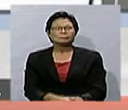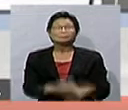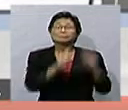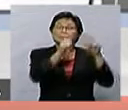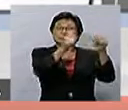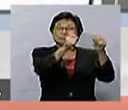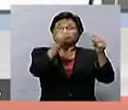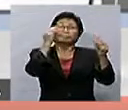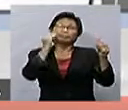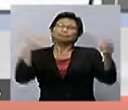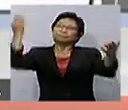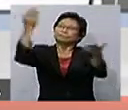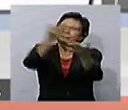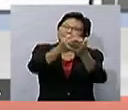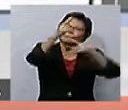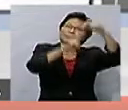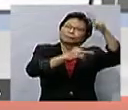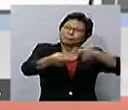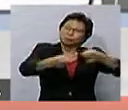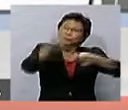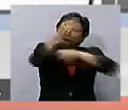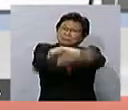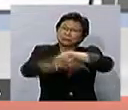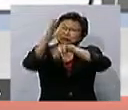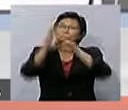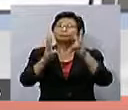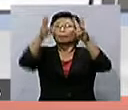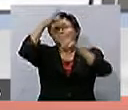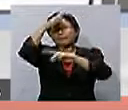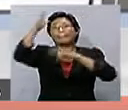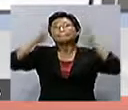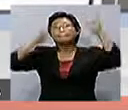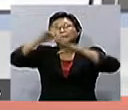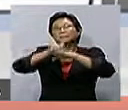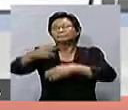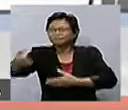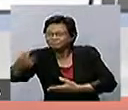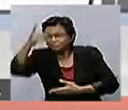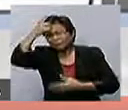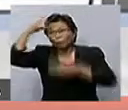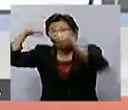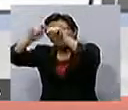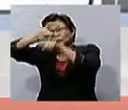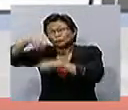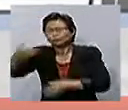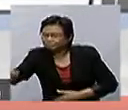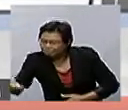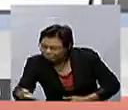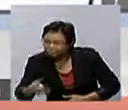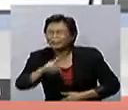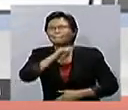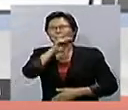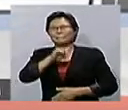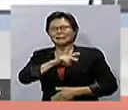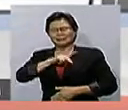Terdahulu Tun Dr. Mahathir tiba di bangunan pentadbiran Kerajaan Negeri Wisma Bapa Malaysia disambut Dato' Abang Johari dan barisan Menteri Kabinet